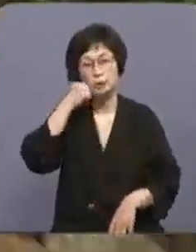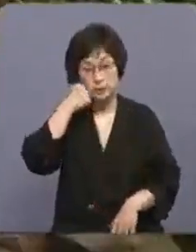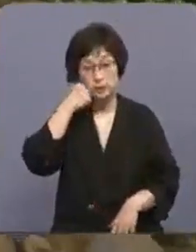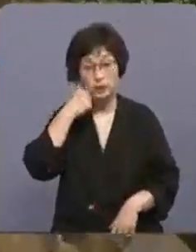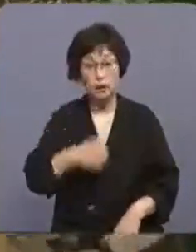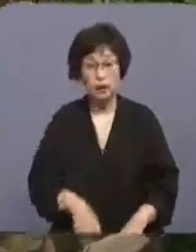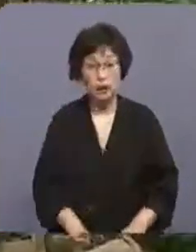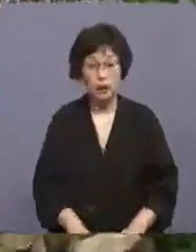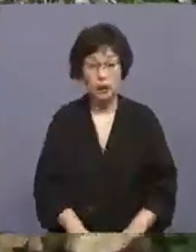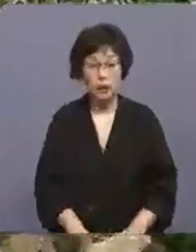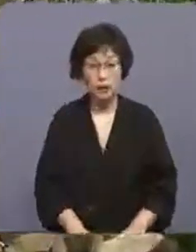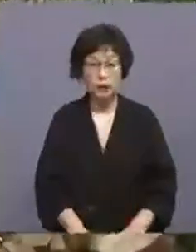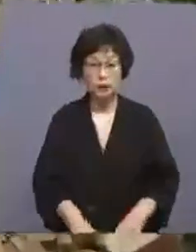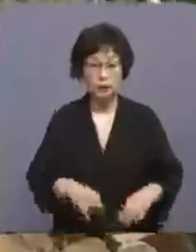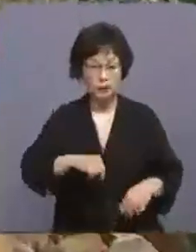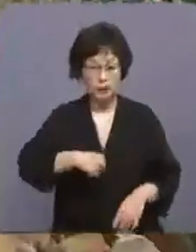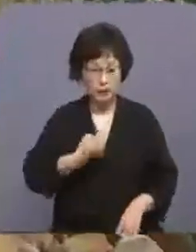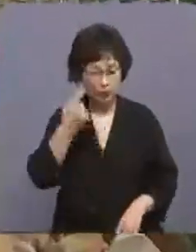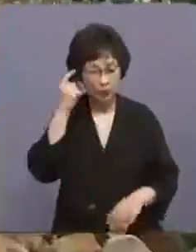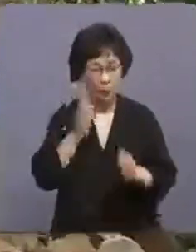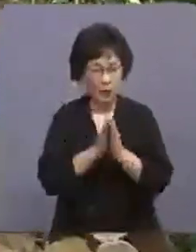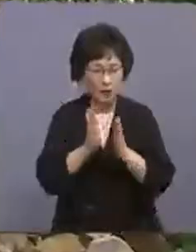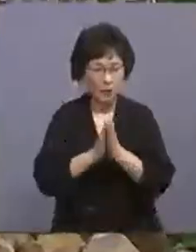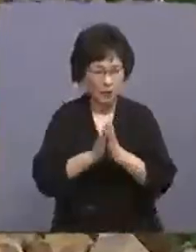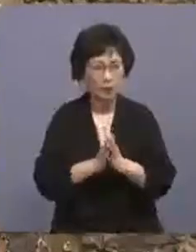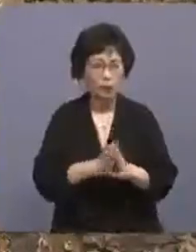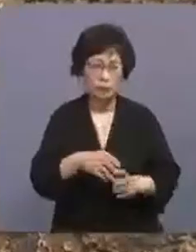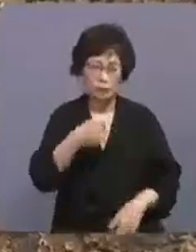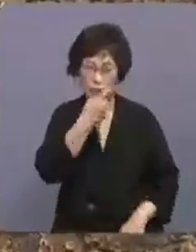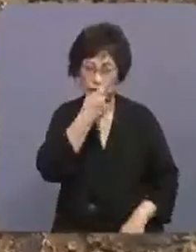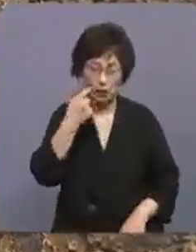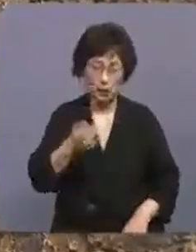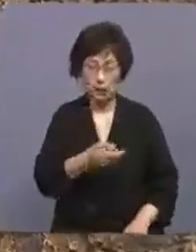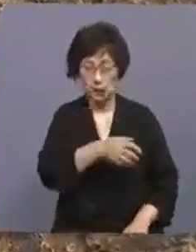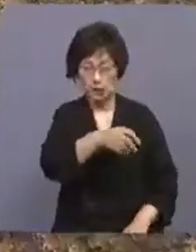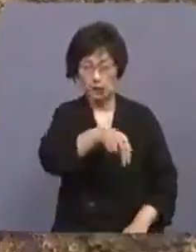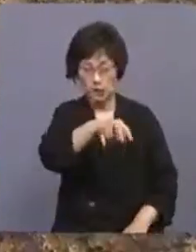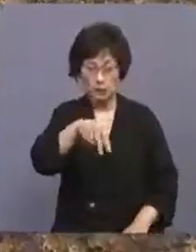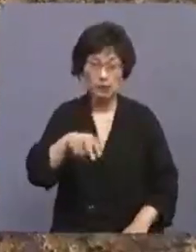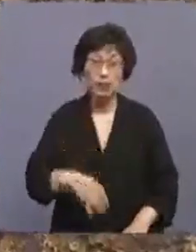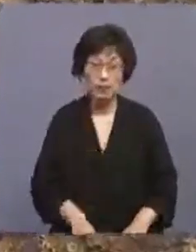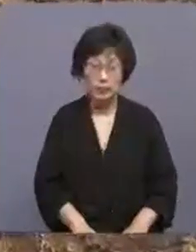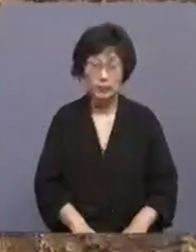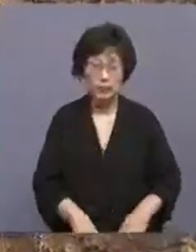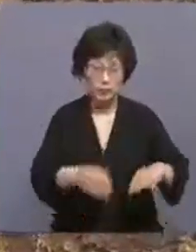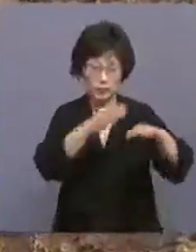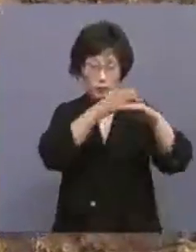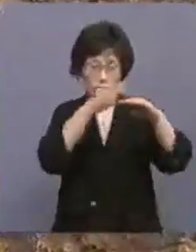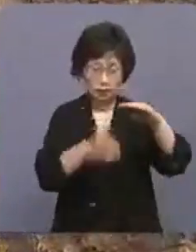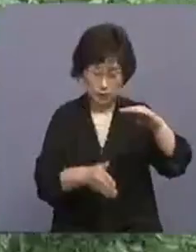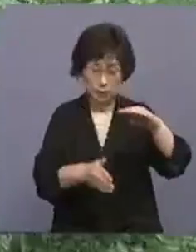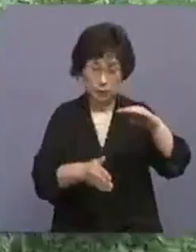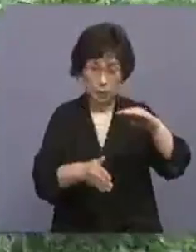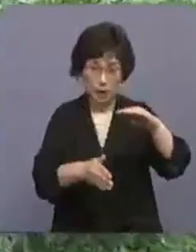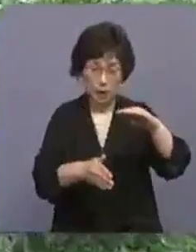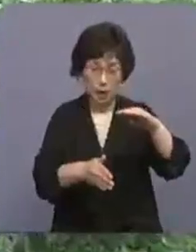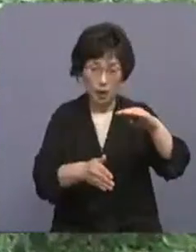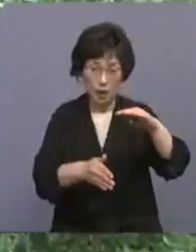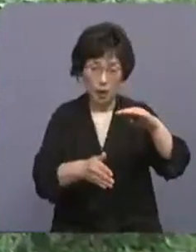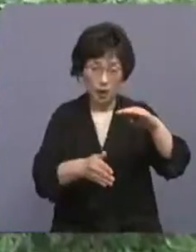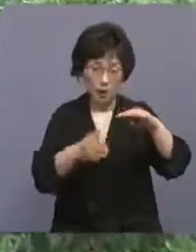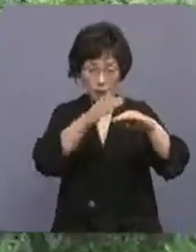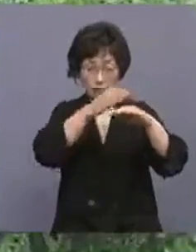그래서 이제 자체적으로 순찰을 돌았던 거고 급경사지가 되려면 옹벽과 축대와 같은